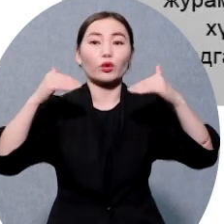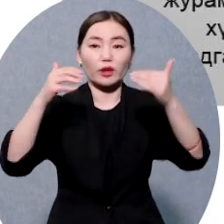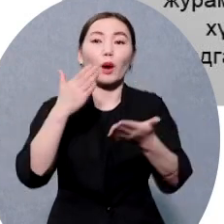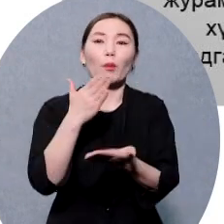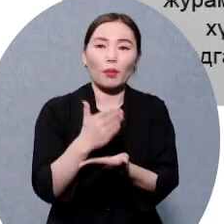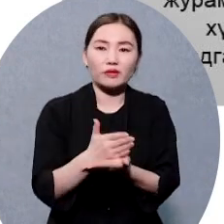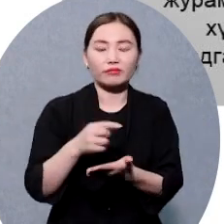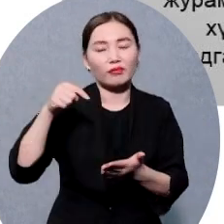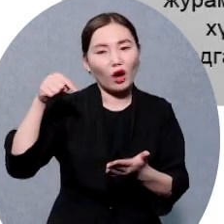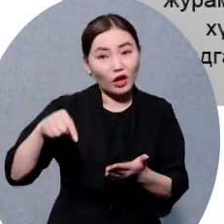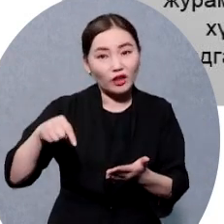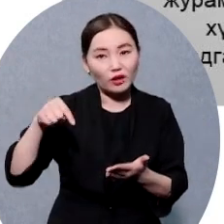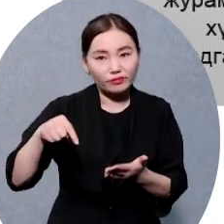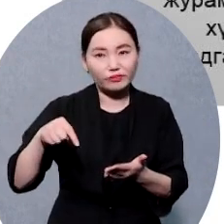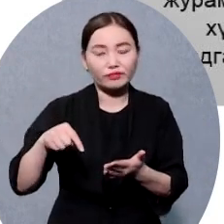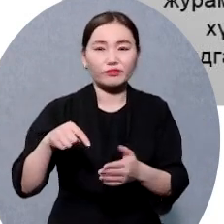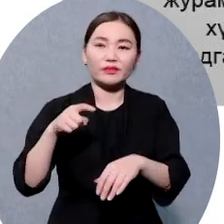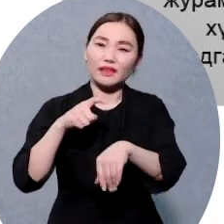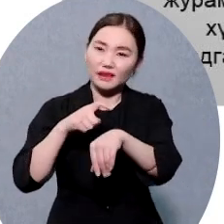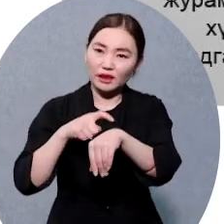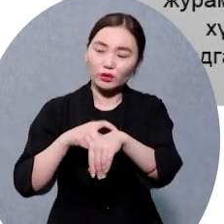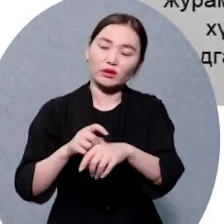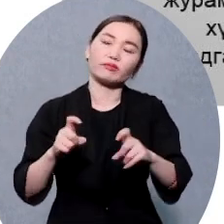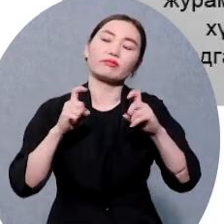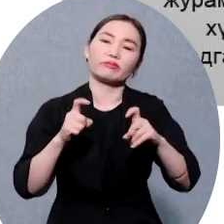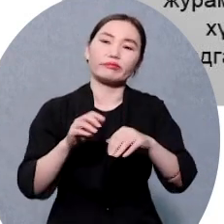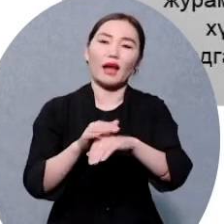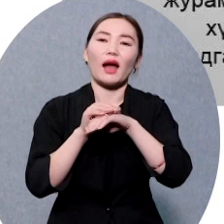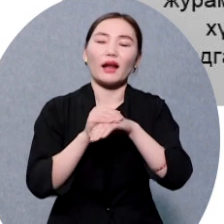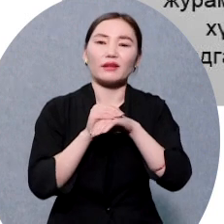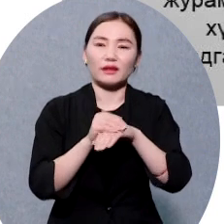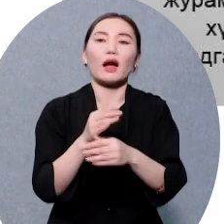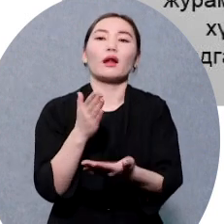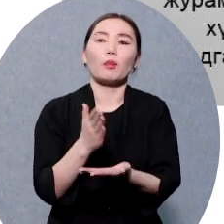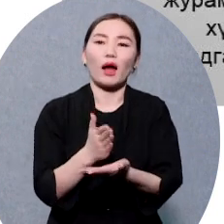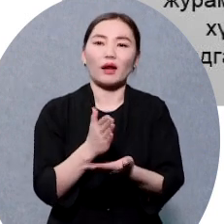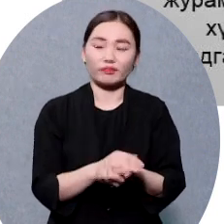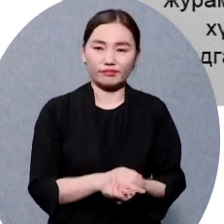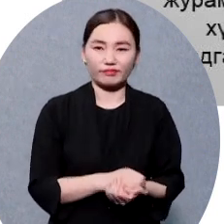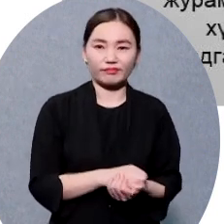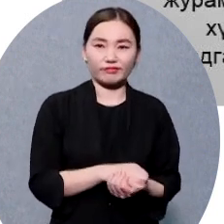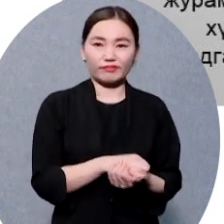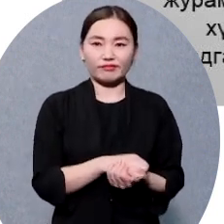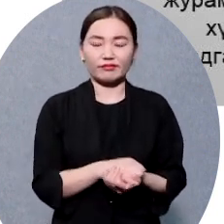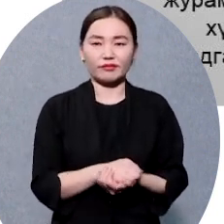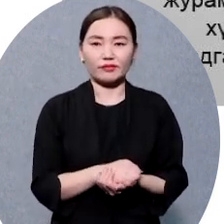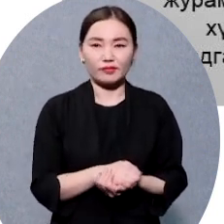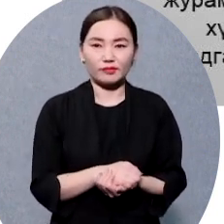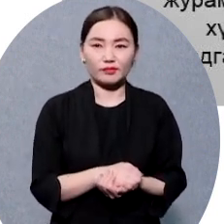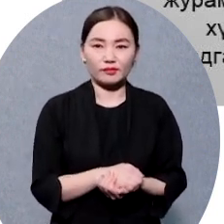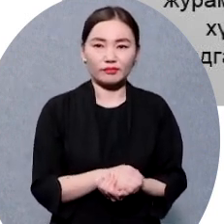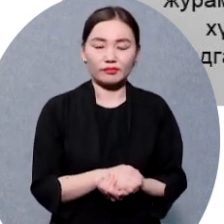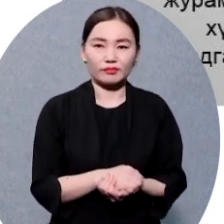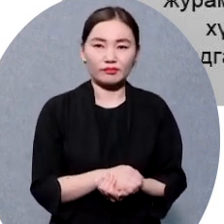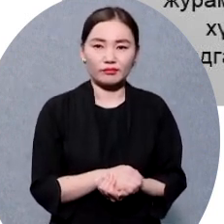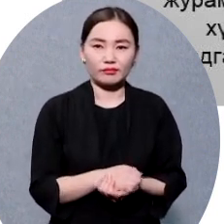одоо журмалсан нь өнөөг хүртэл одоо хэвээр хадгалагдаж байна. Одоо бид нар тухайлбал сүм хийдэр ороход ном хэрхэн уншиж байна, лам нар